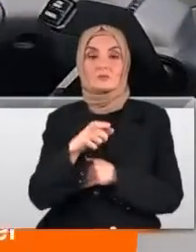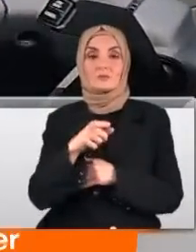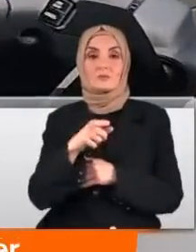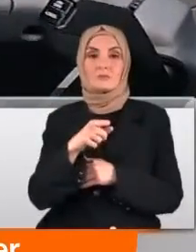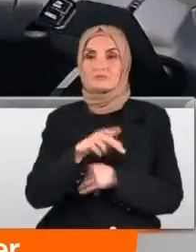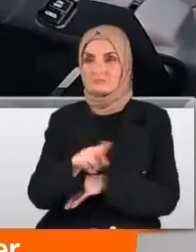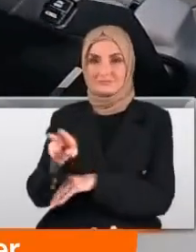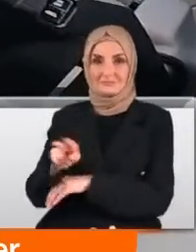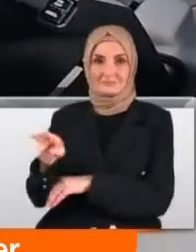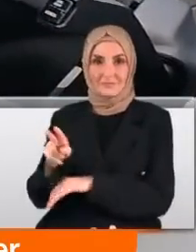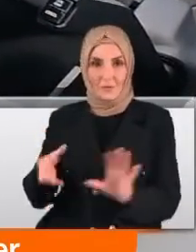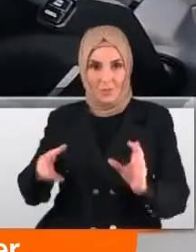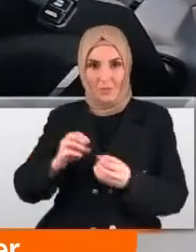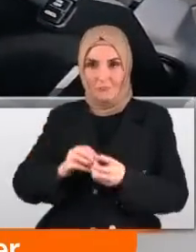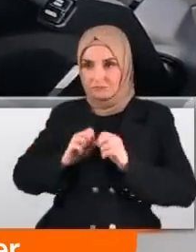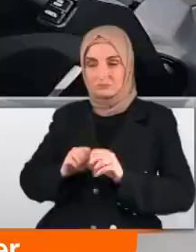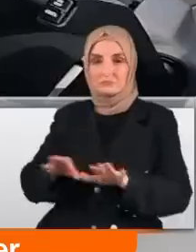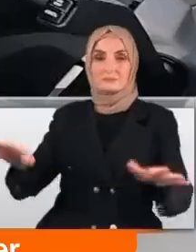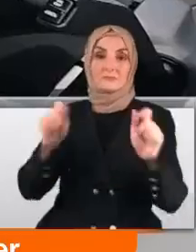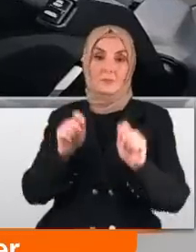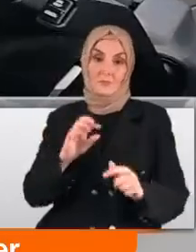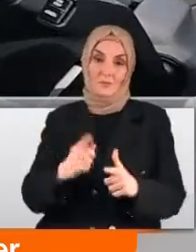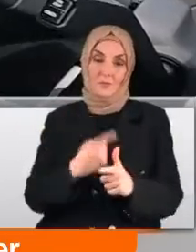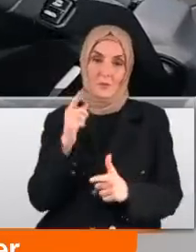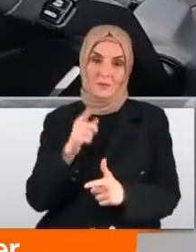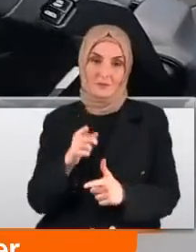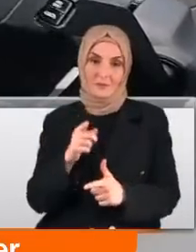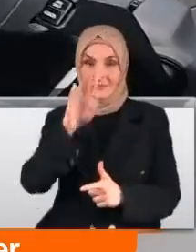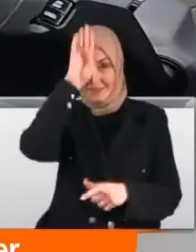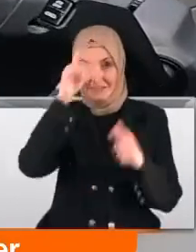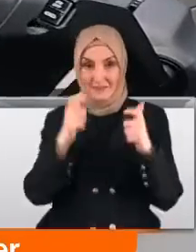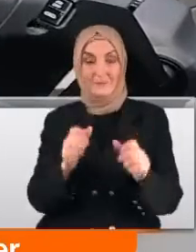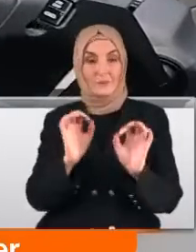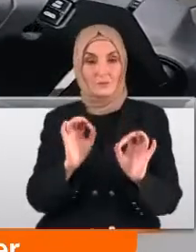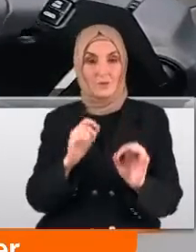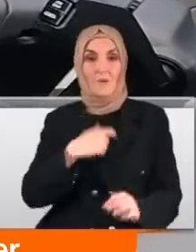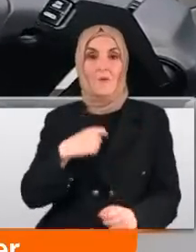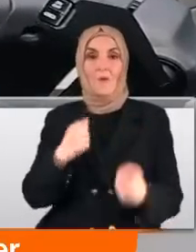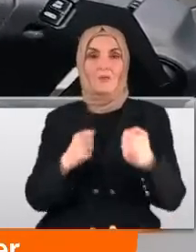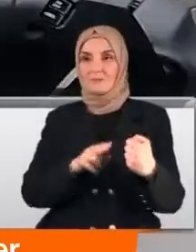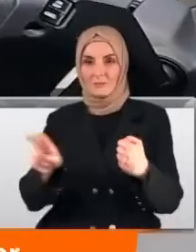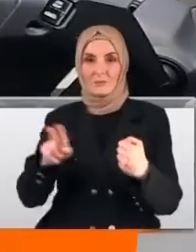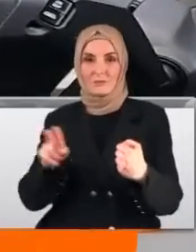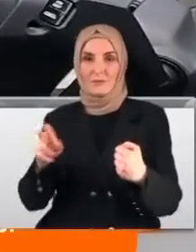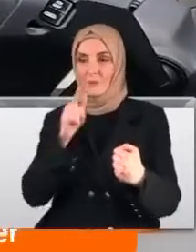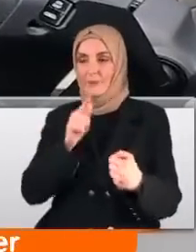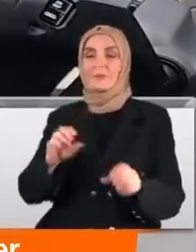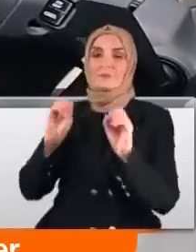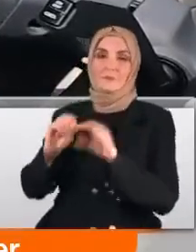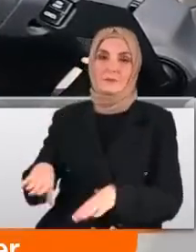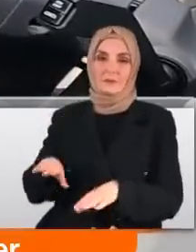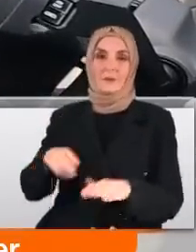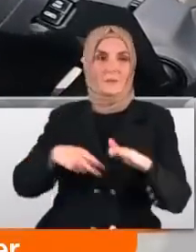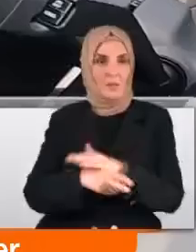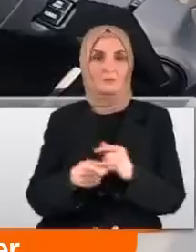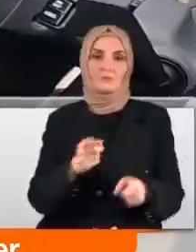İnşallah bunu İstanbul'a kazandırdığımızda İstanbul'da özellikle özel araçlı yolculukları caydıracak ve toplu taşımayı tercih edecek önemli bir